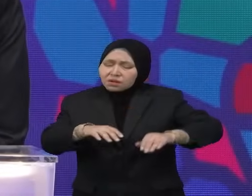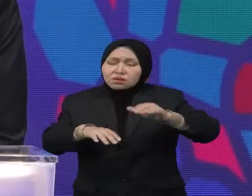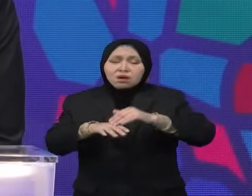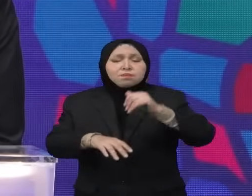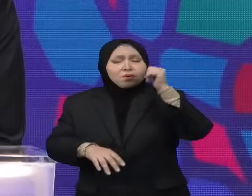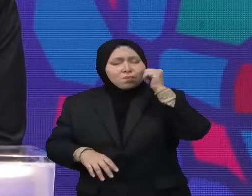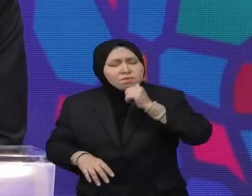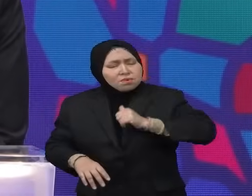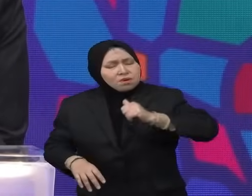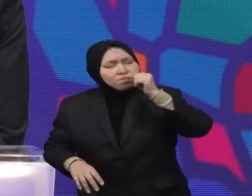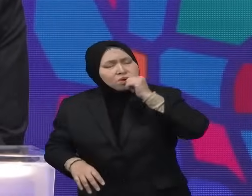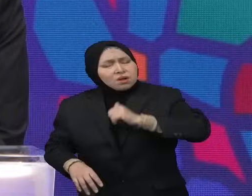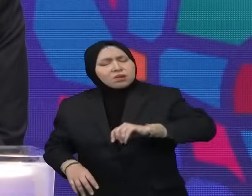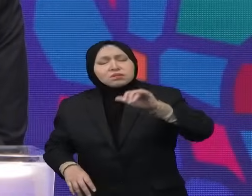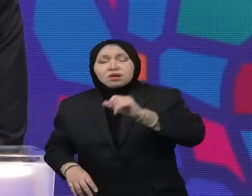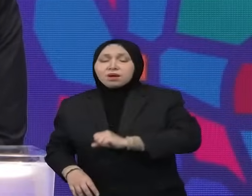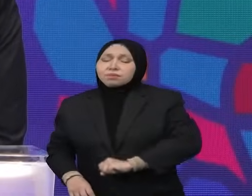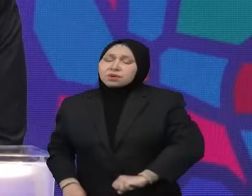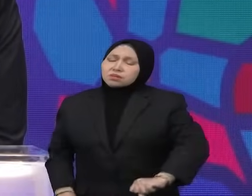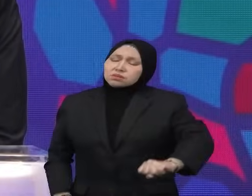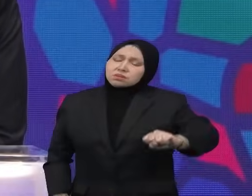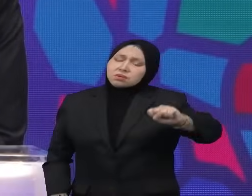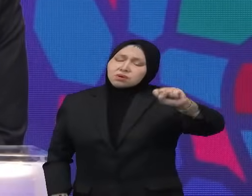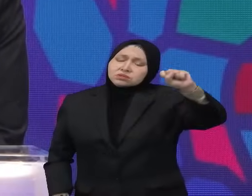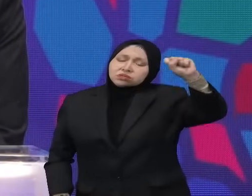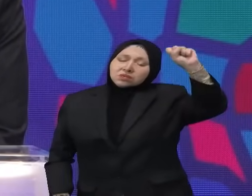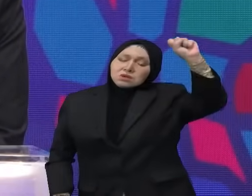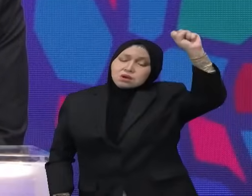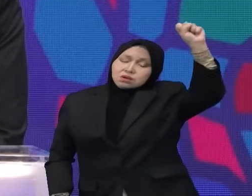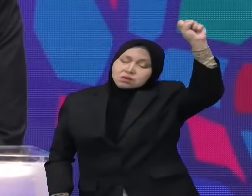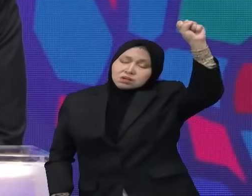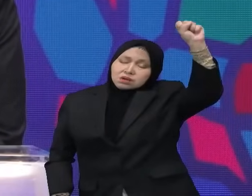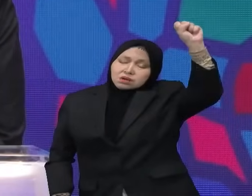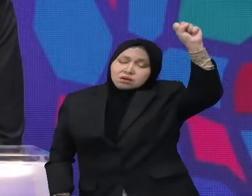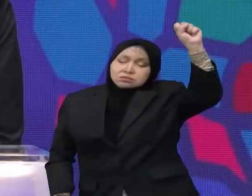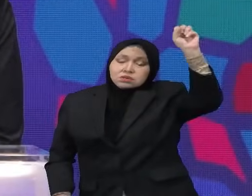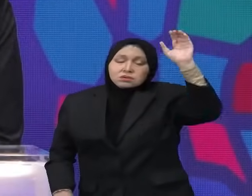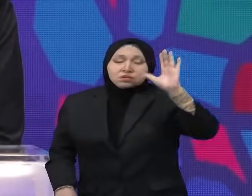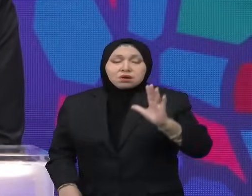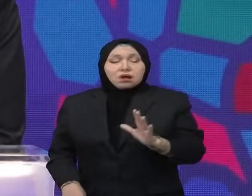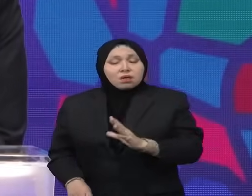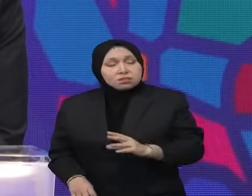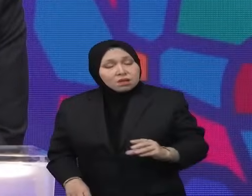العذاب ذلك لمن خشي العنة